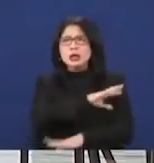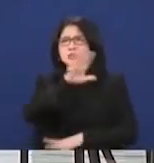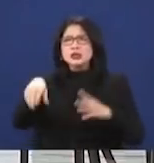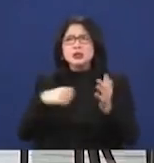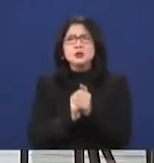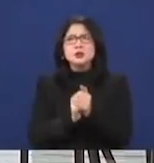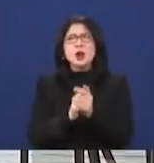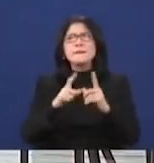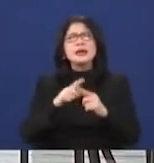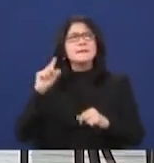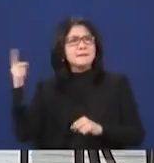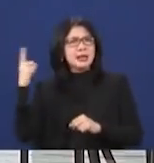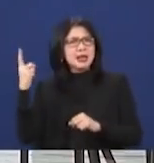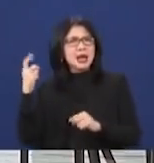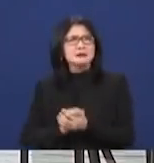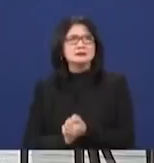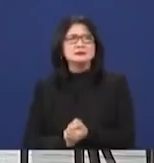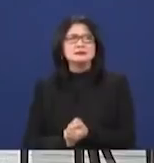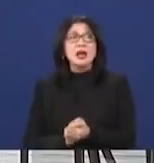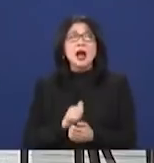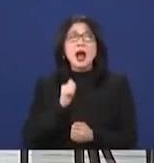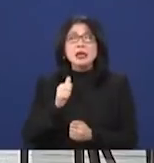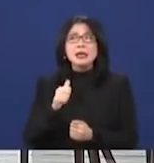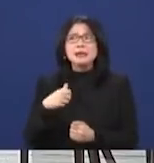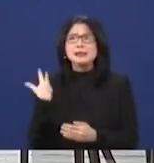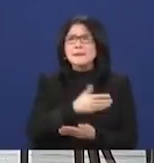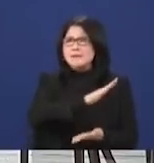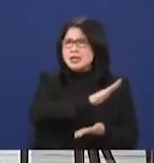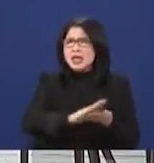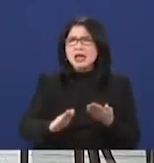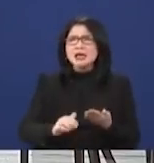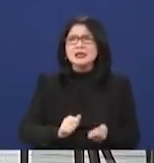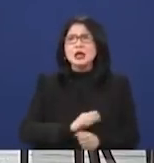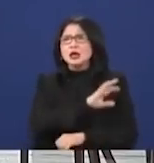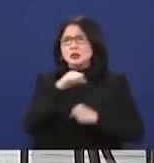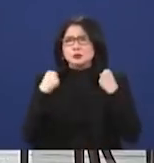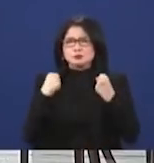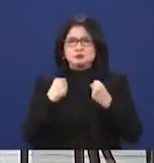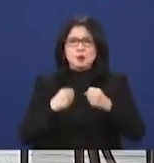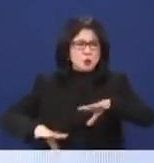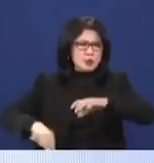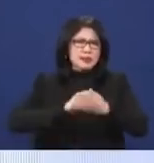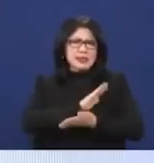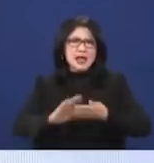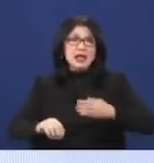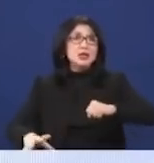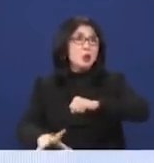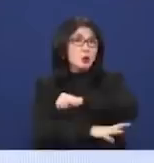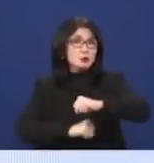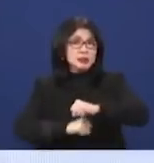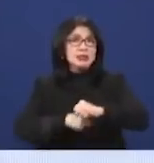aparat pemerintah, supaya kita akan menghilangkan sekuat tenaga korupsi yang ada di Republik